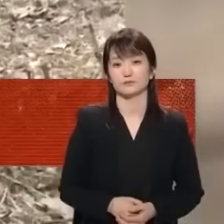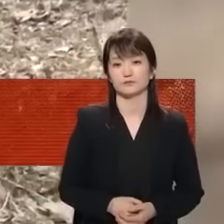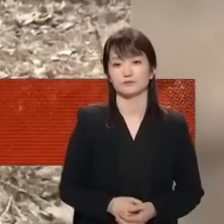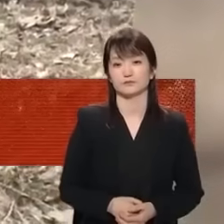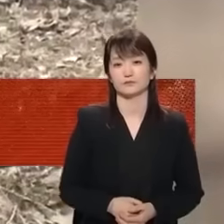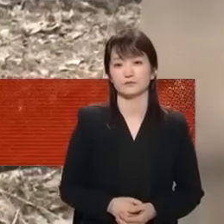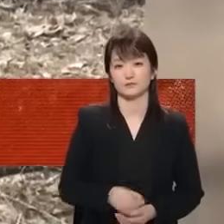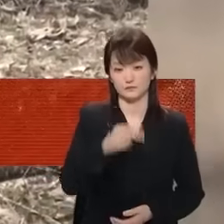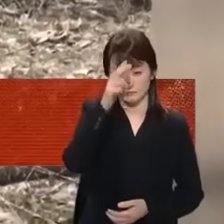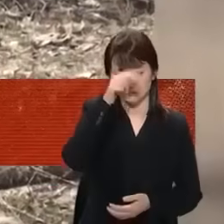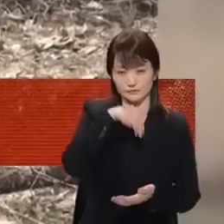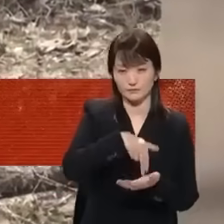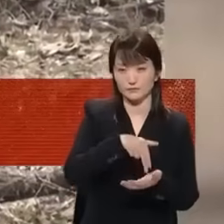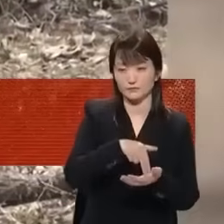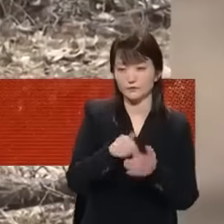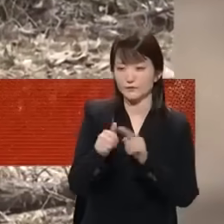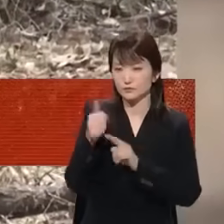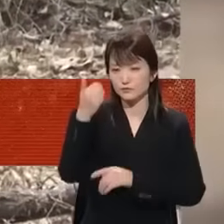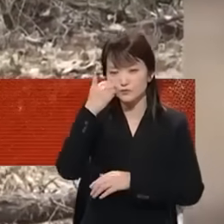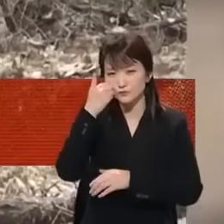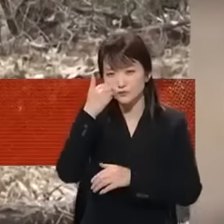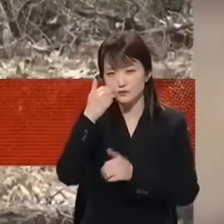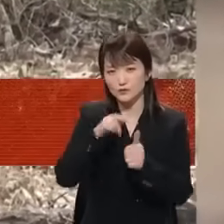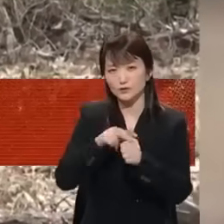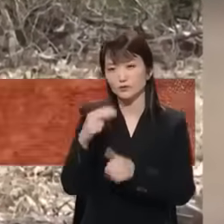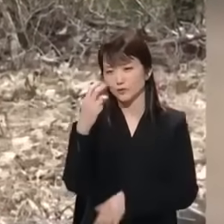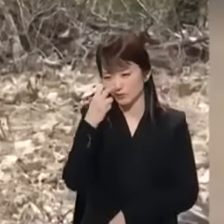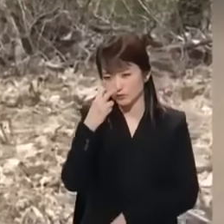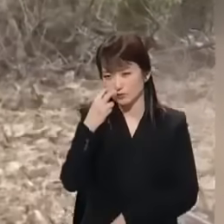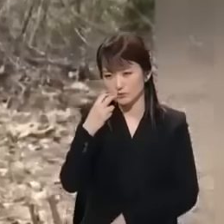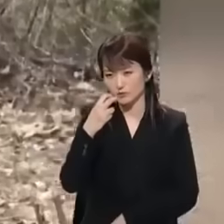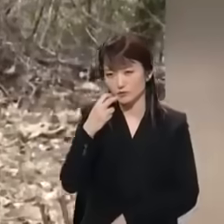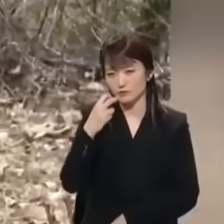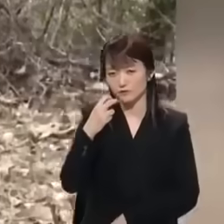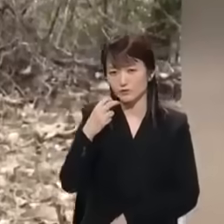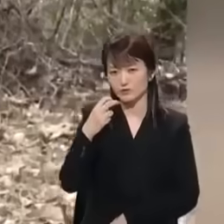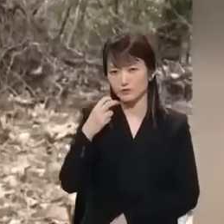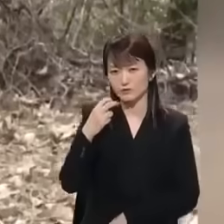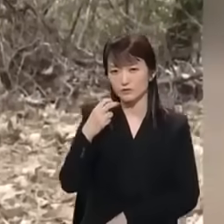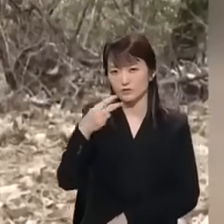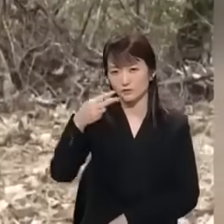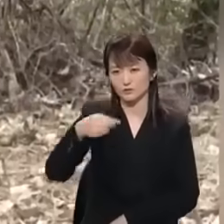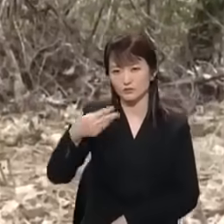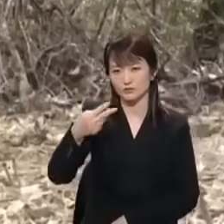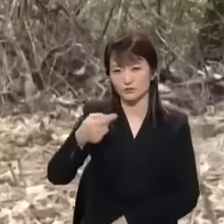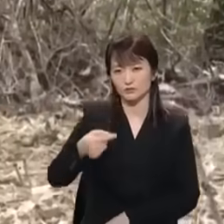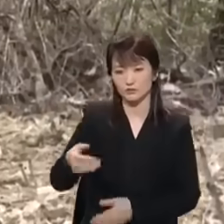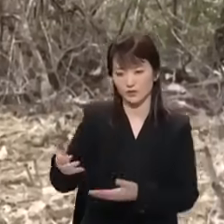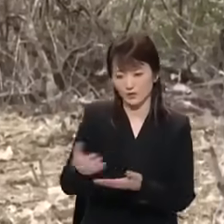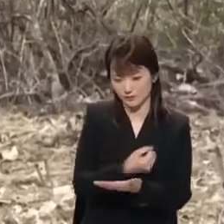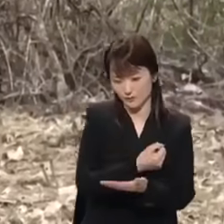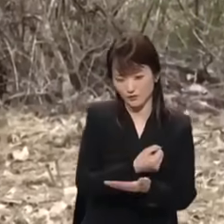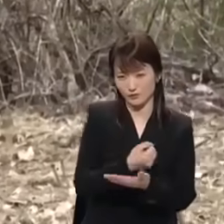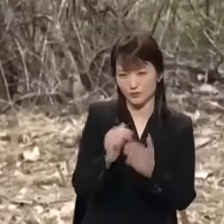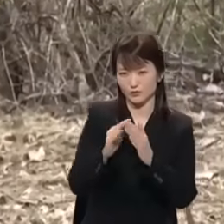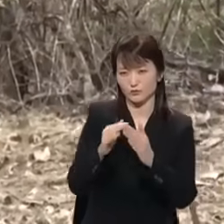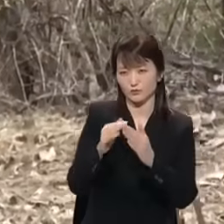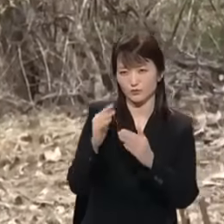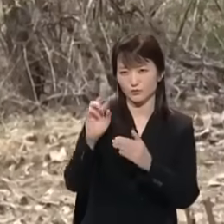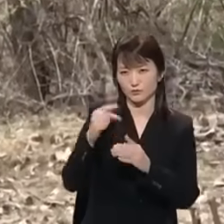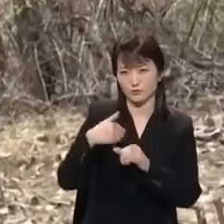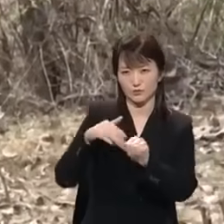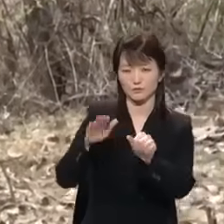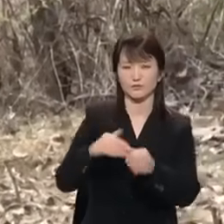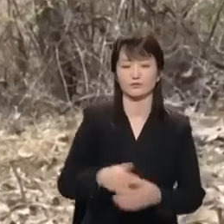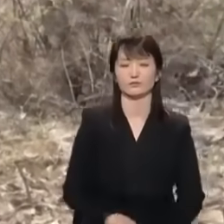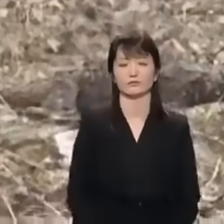어 경찰 입장에서 인적 조회하고 드룹 압수한 다음에 일단은 기가 좋지 했다고 합니다음 그 금반지 다섯 개